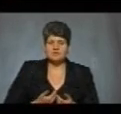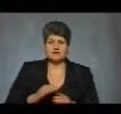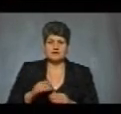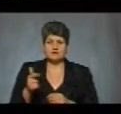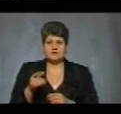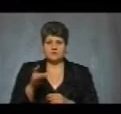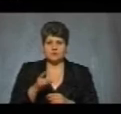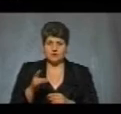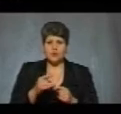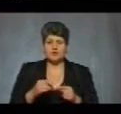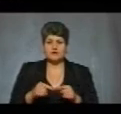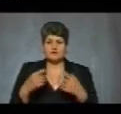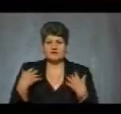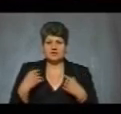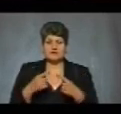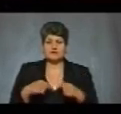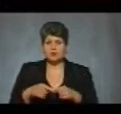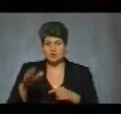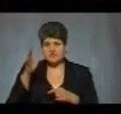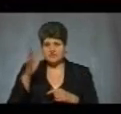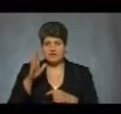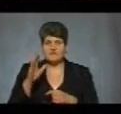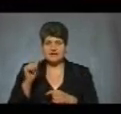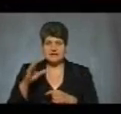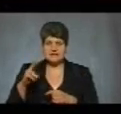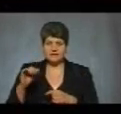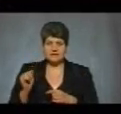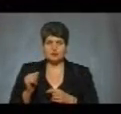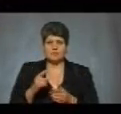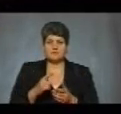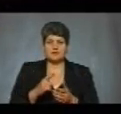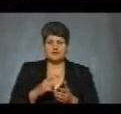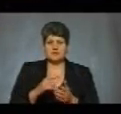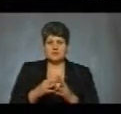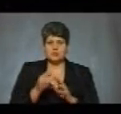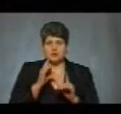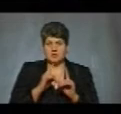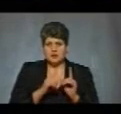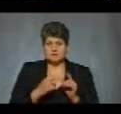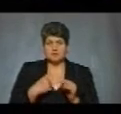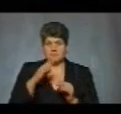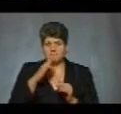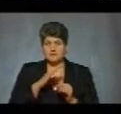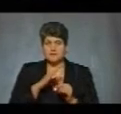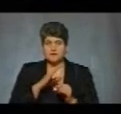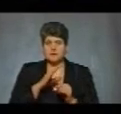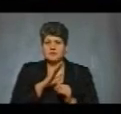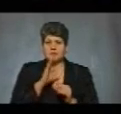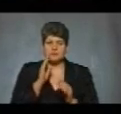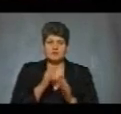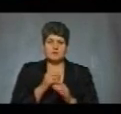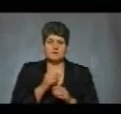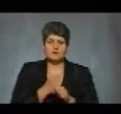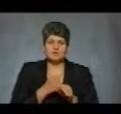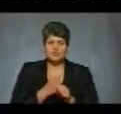районі організовувала начальник відділу освіти Васильковецької сільської ради Зоряна Рога. Ми, батьки, працювали в телефонному режимі